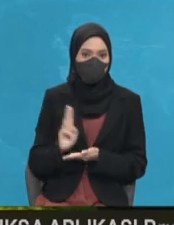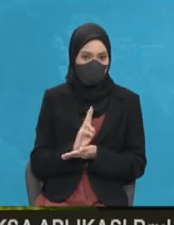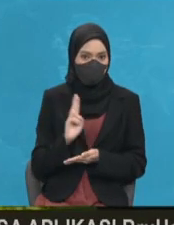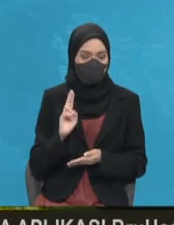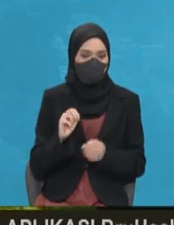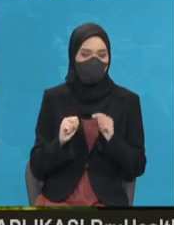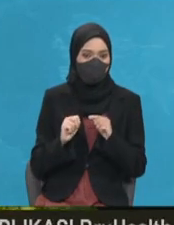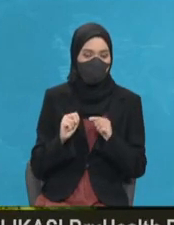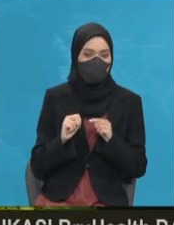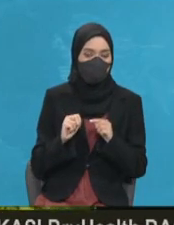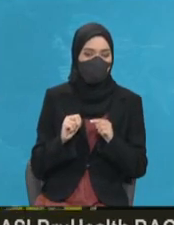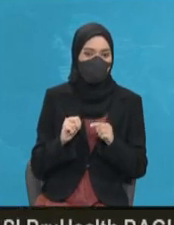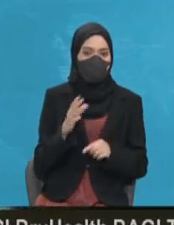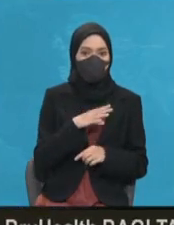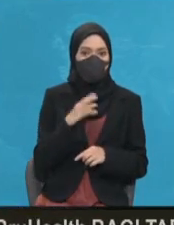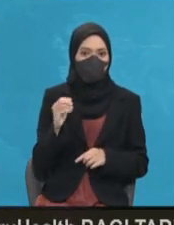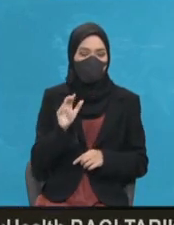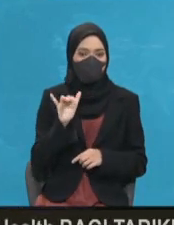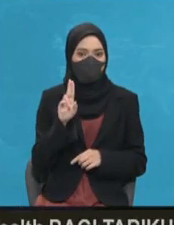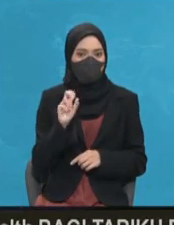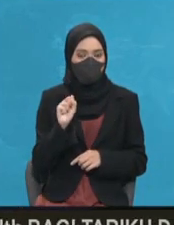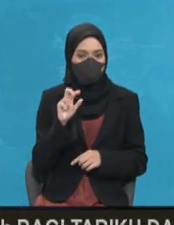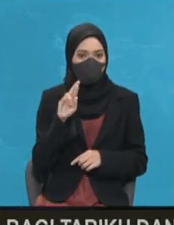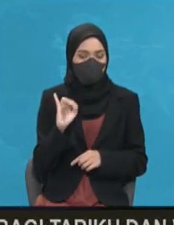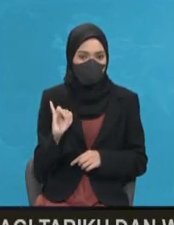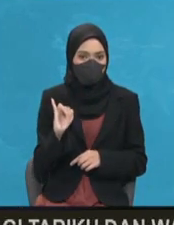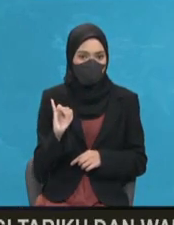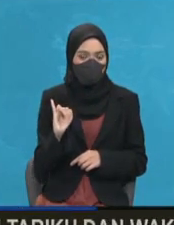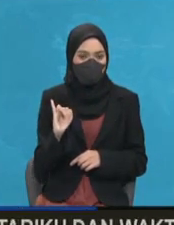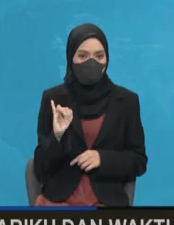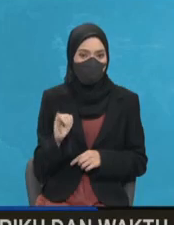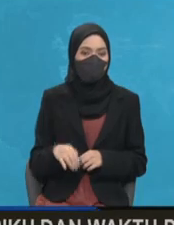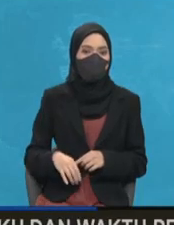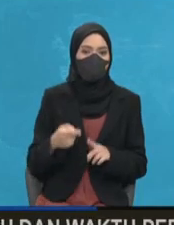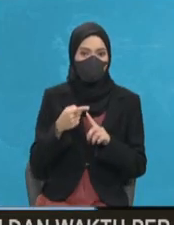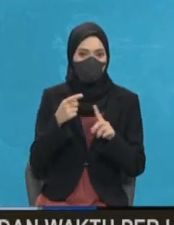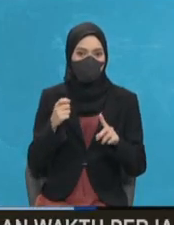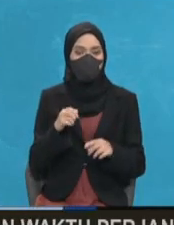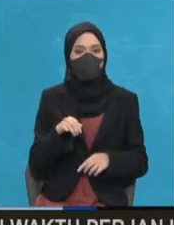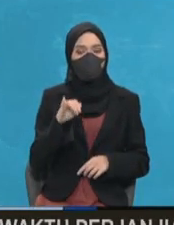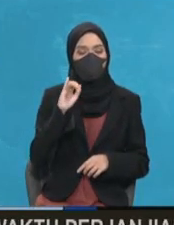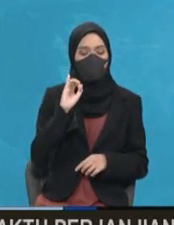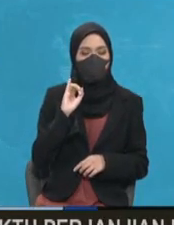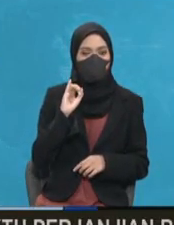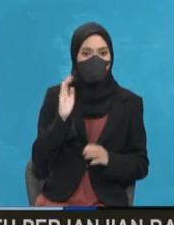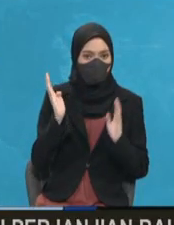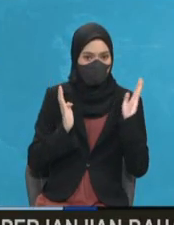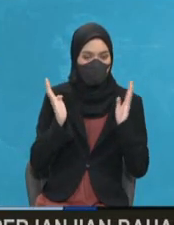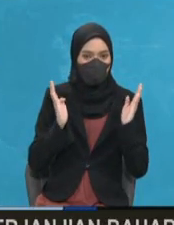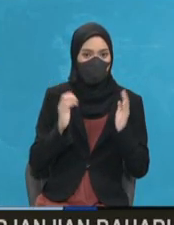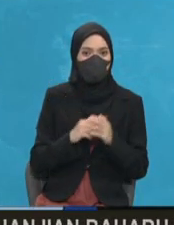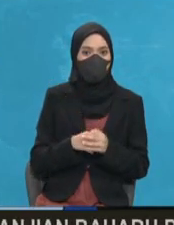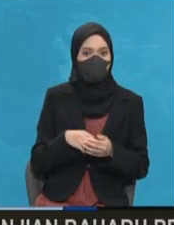dan Yusri bin Yusuf ketua pegawai eksekutif bagi pihak IPB melalui memorandum tersebut